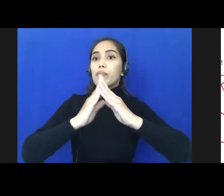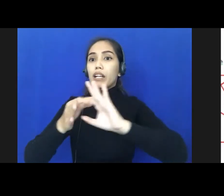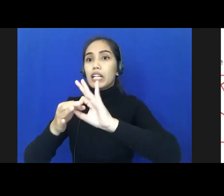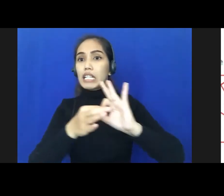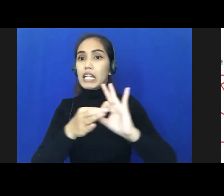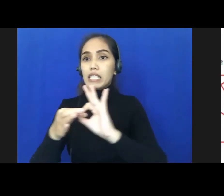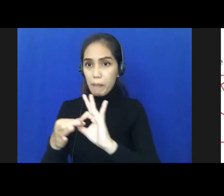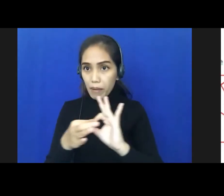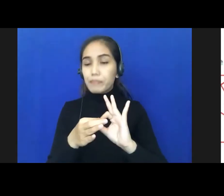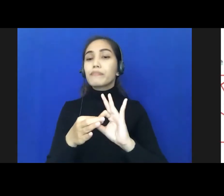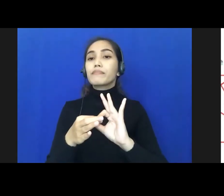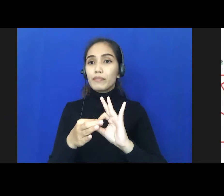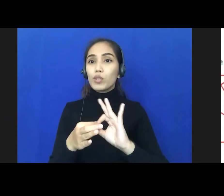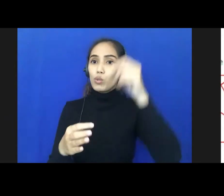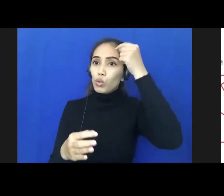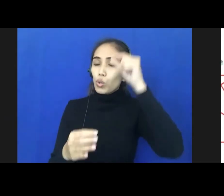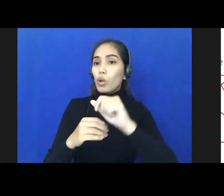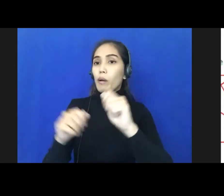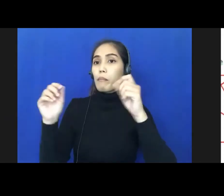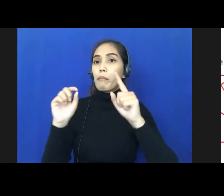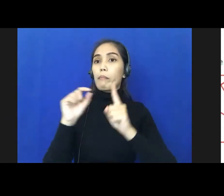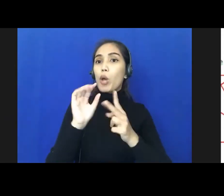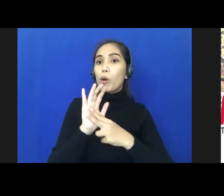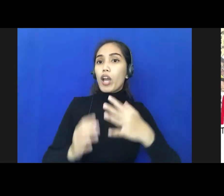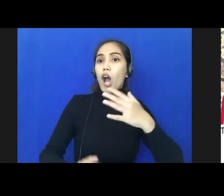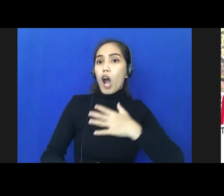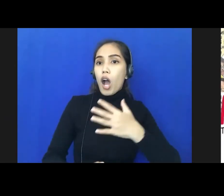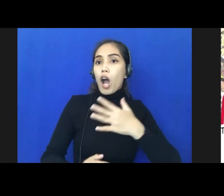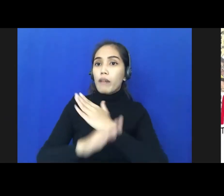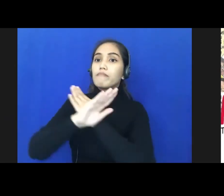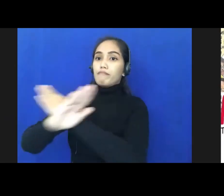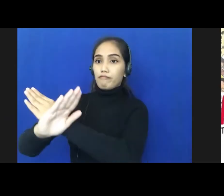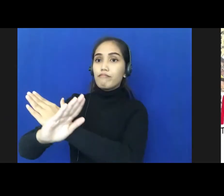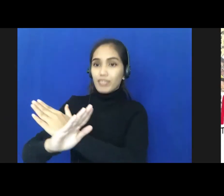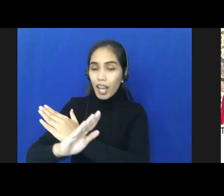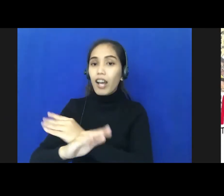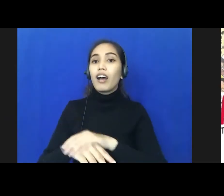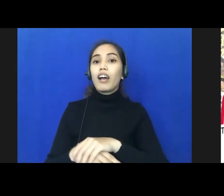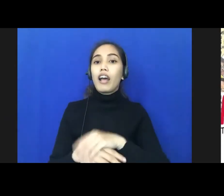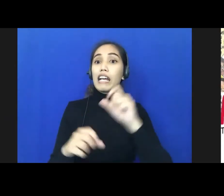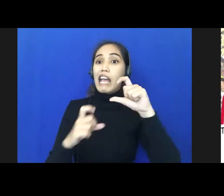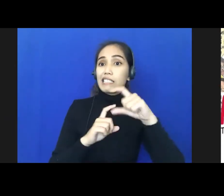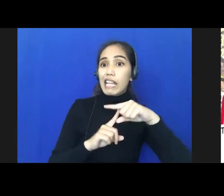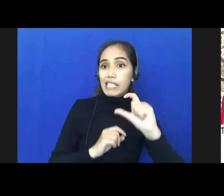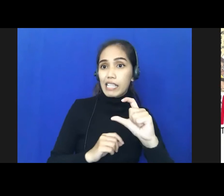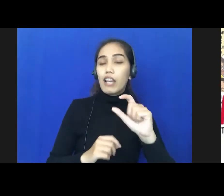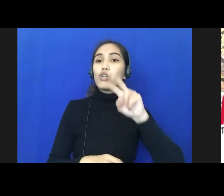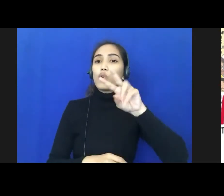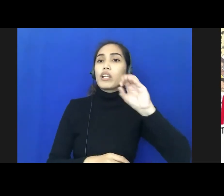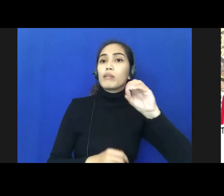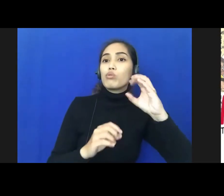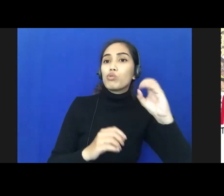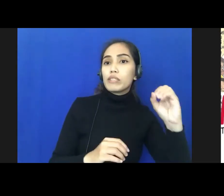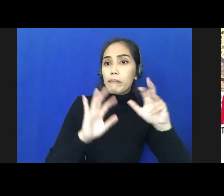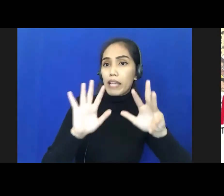kepentingan dalam mengatasi pneumonia. Save the Children mulai 2019 hingga 2021